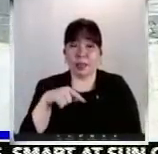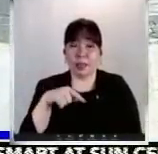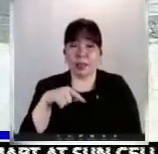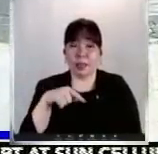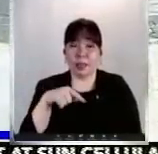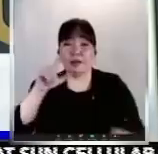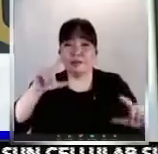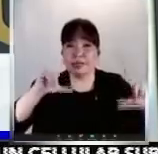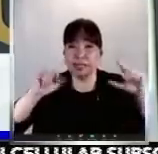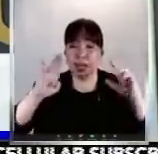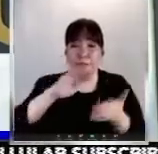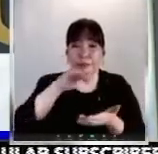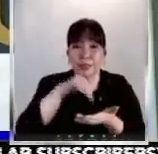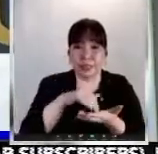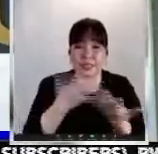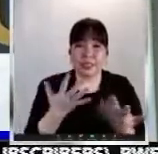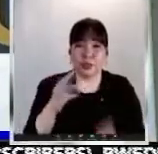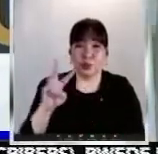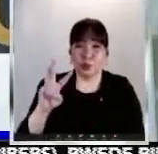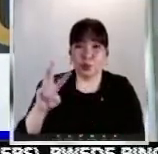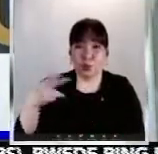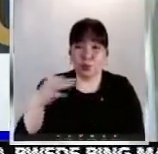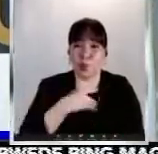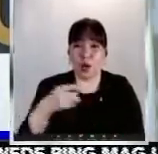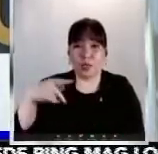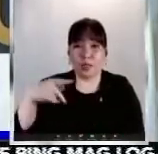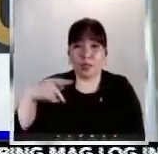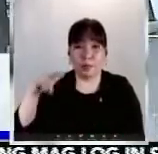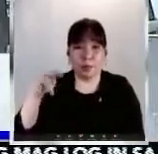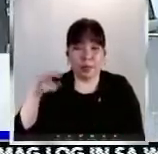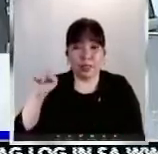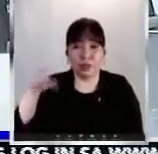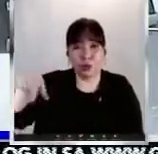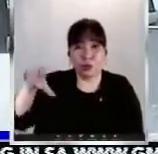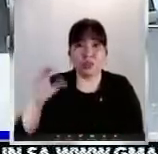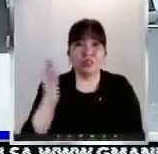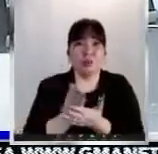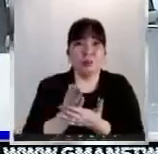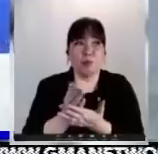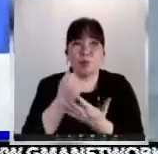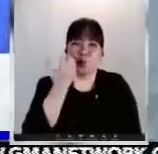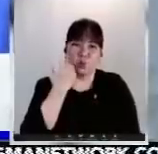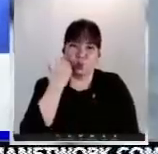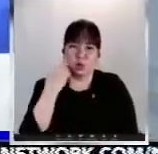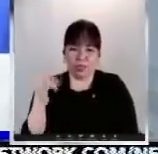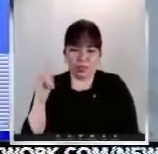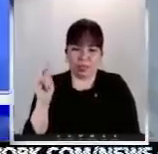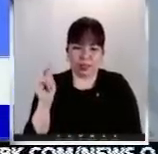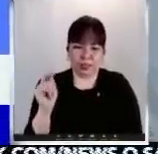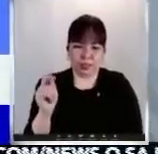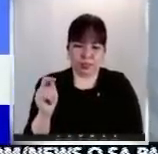Plains Subdivision sa Quezon City. Pansamantalang itinigil ang operasyon dahil sa kakulangan ng testing kit. Kahapon pa